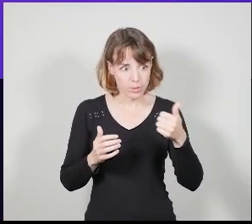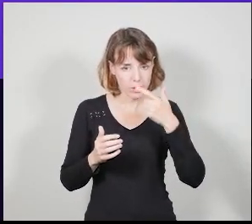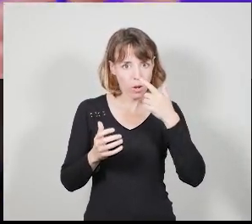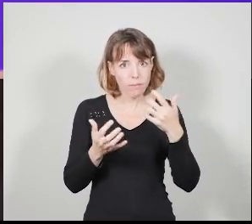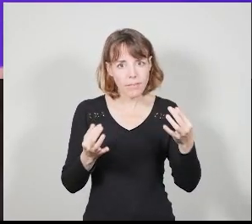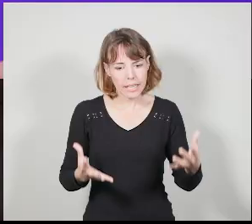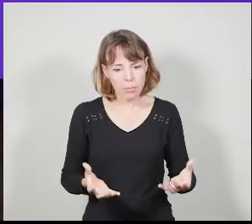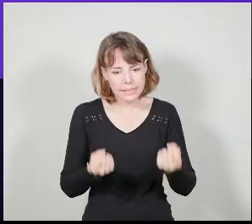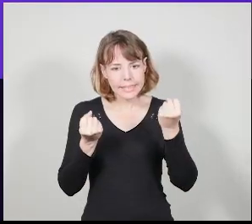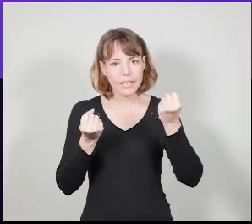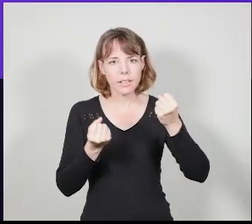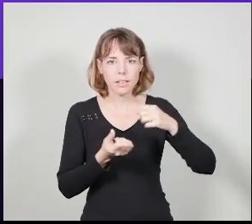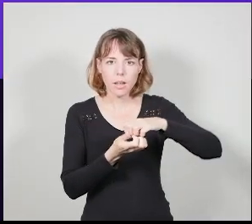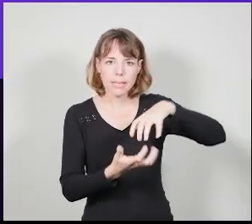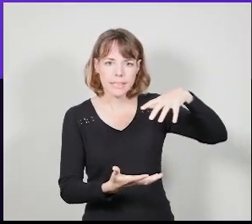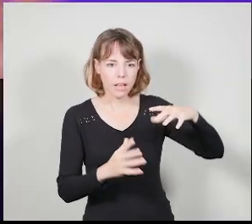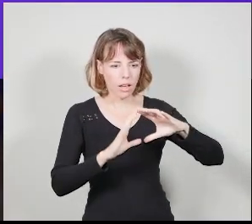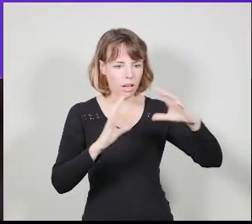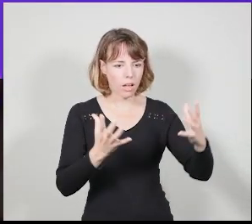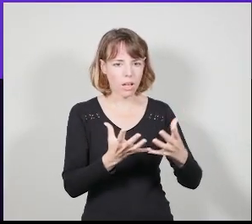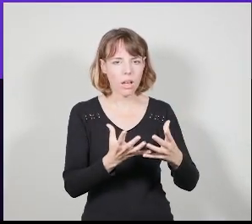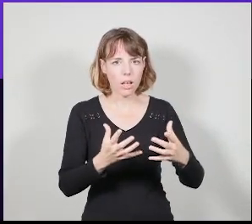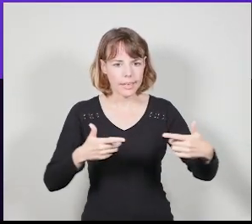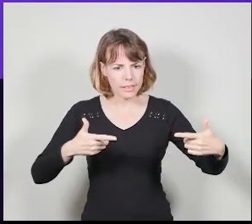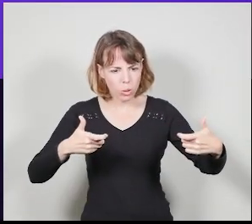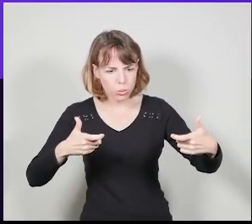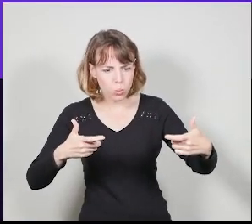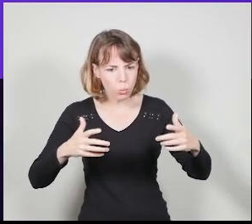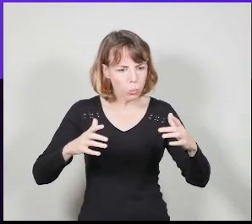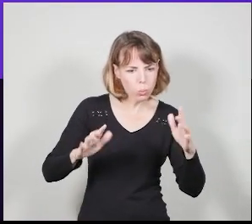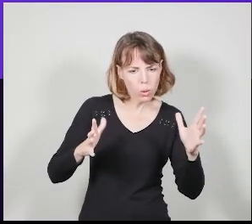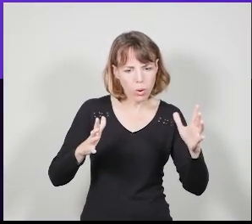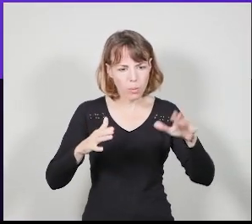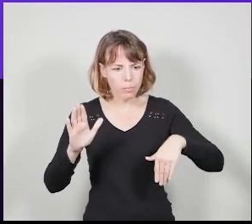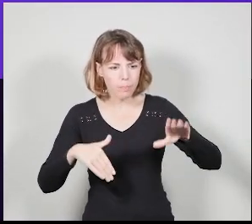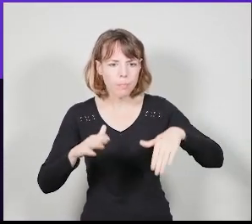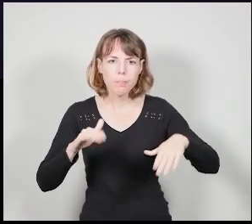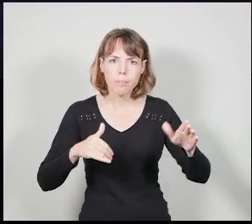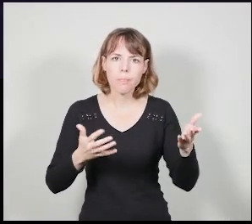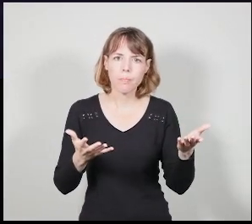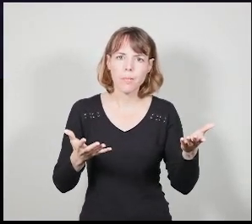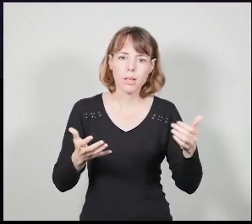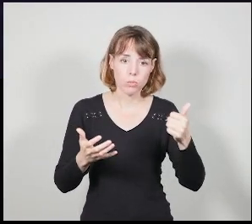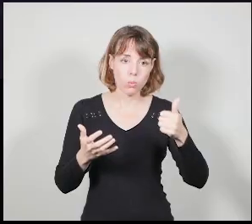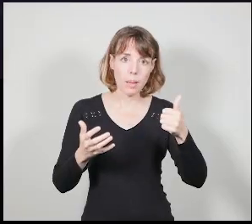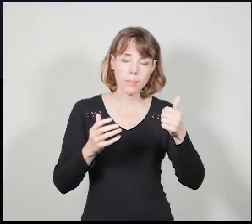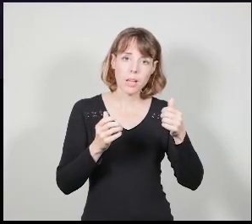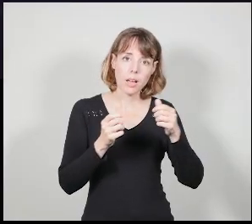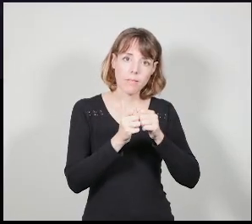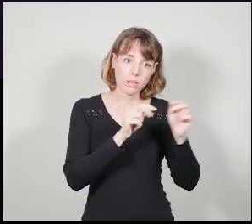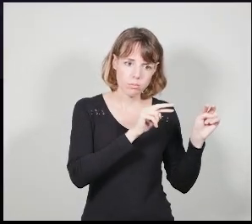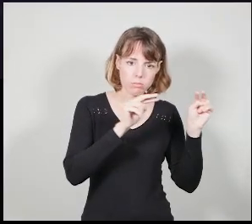la réalité de ce capacitaire et la réalité des tensions sur ce capacitaire. Vous le regardez de manière très objectivée puisque vous faites